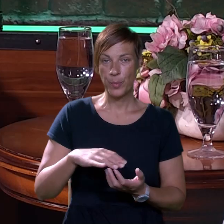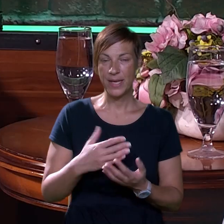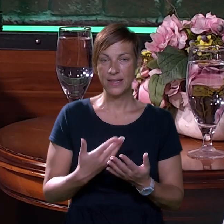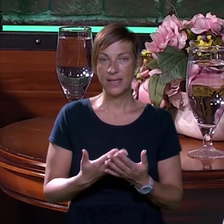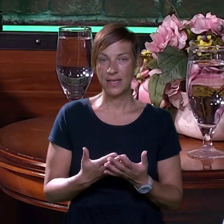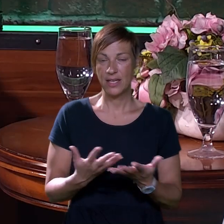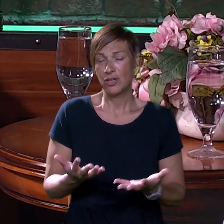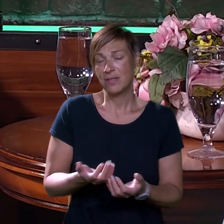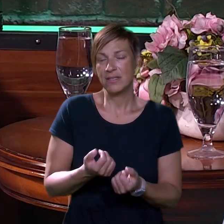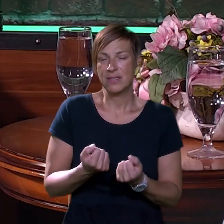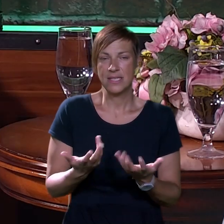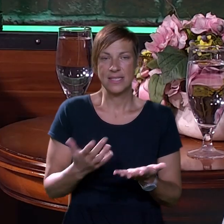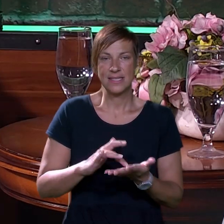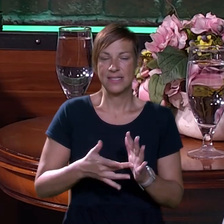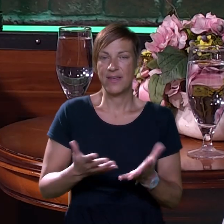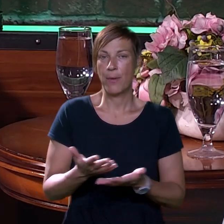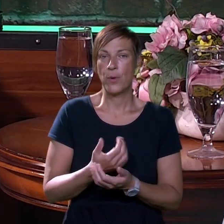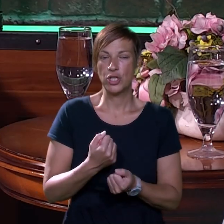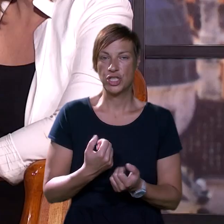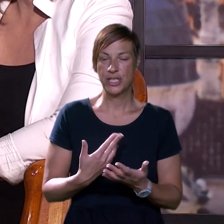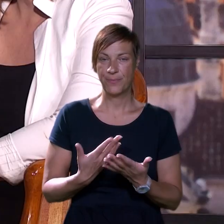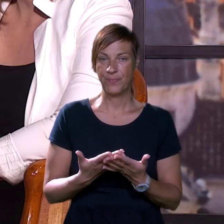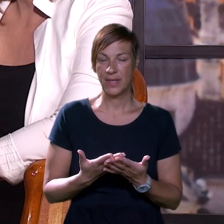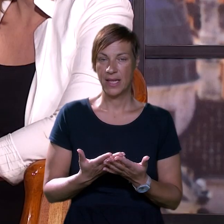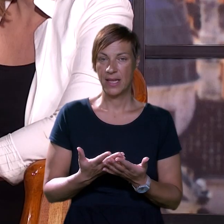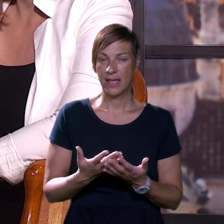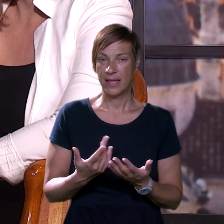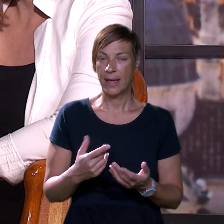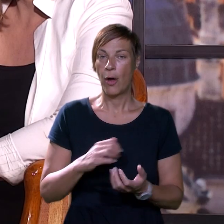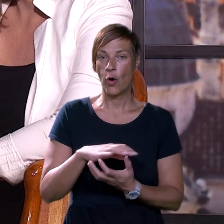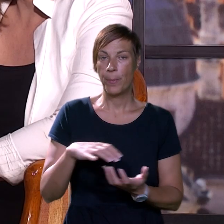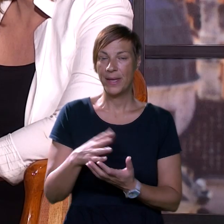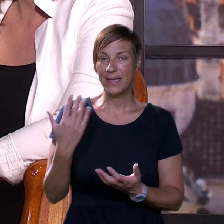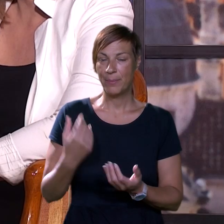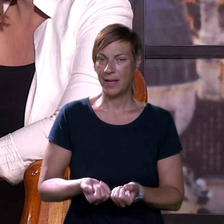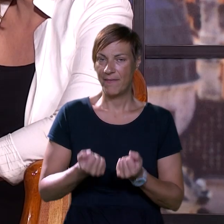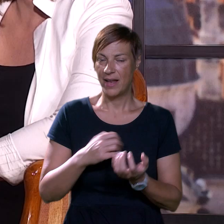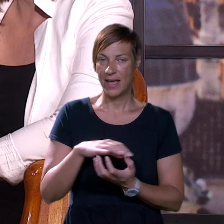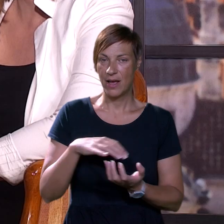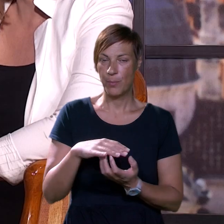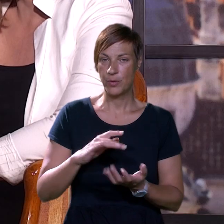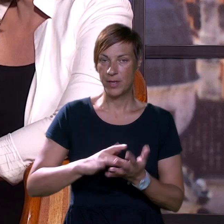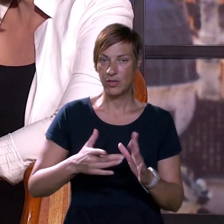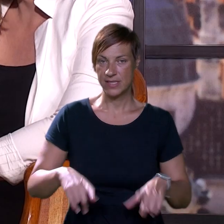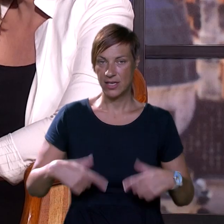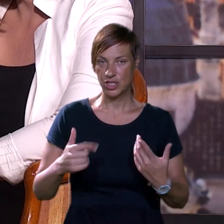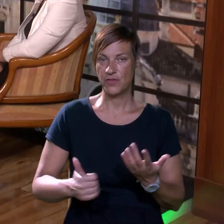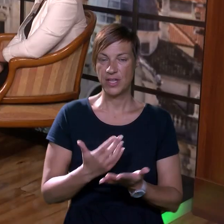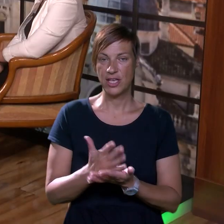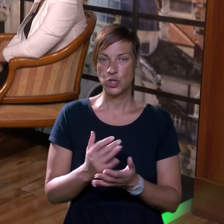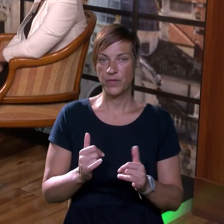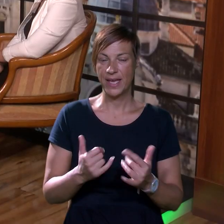obitelji, onda se sve može. Sve se stigne. Rekli ste, obitelj je velika vam potpora bila tijekom cijelog života i još uvijek. Tako